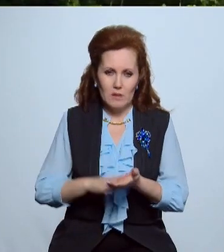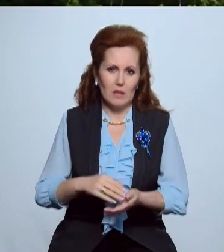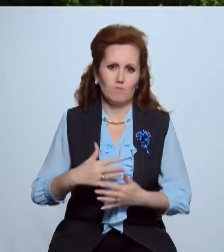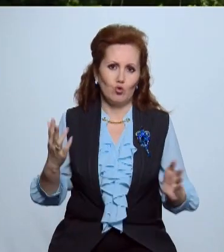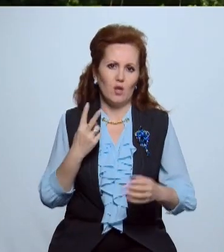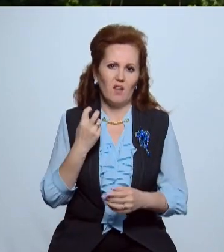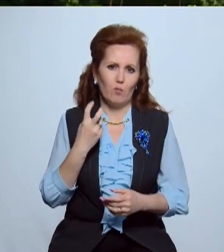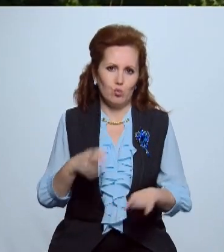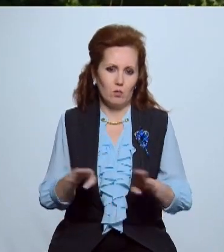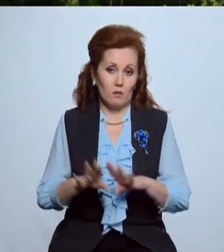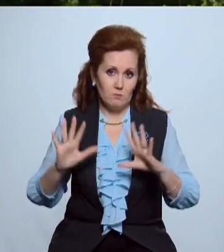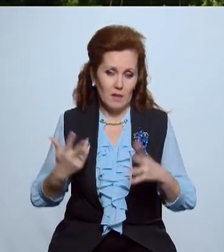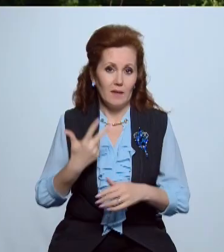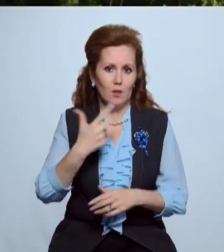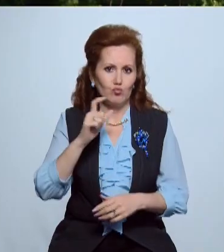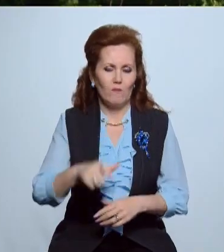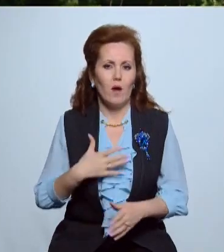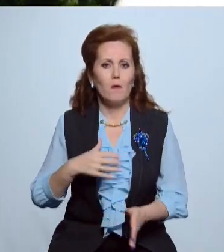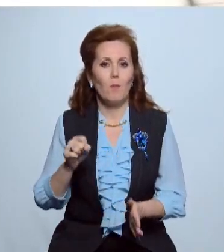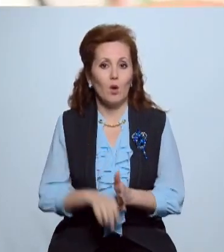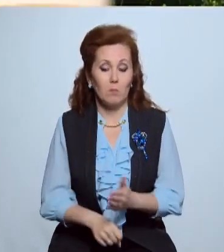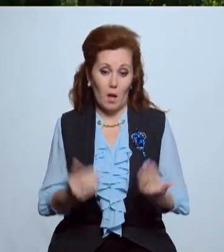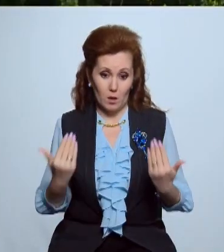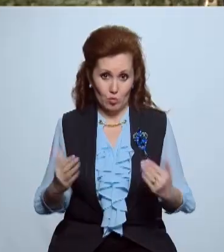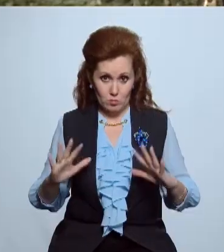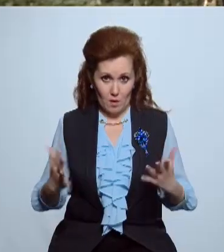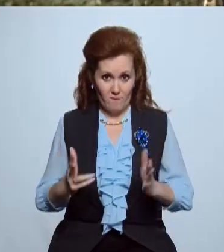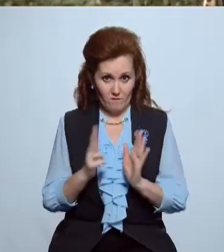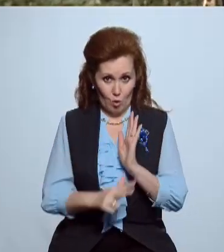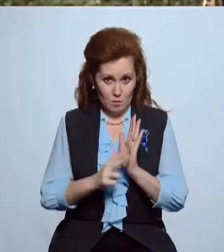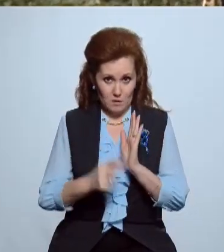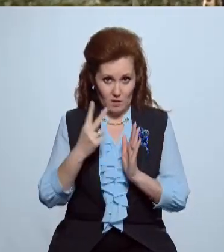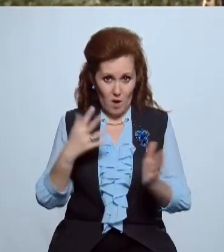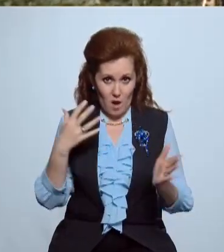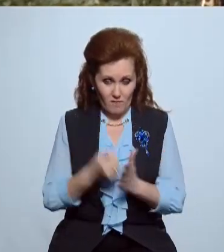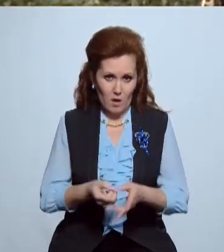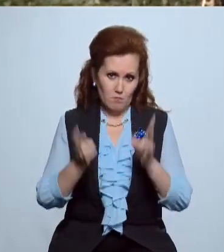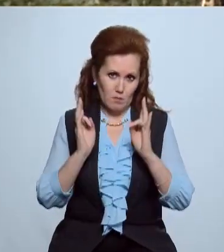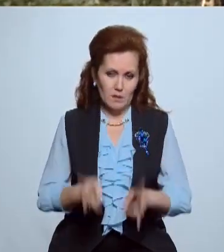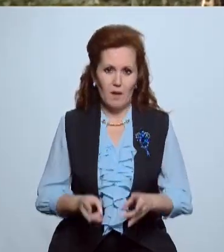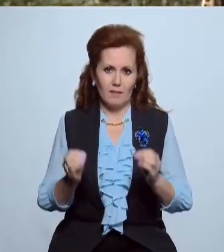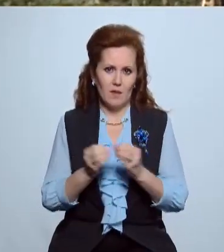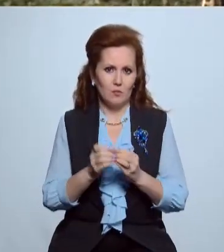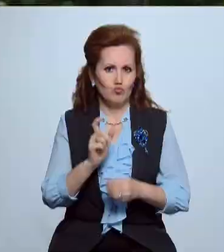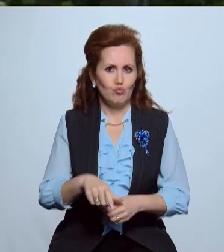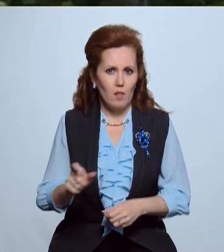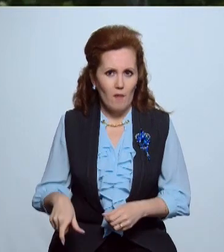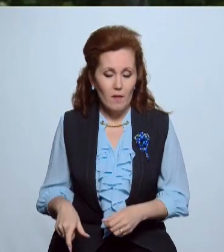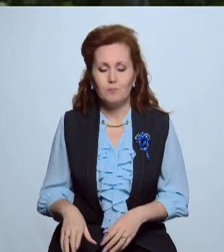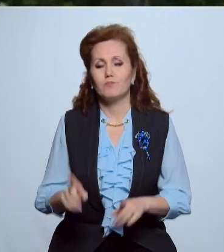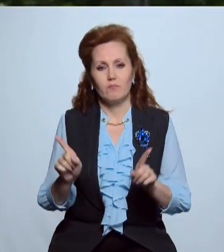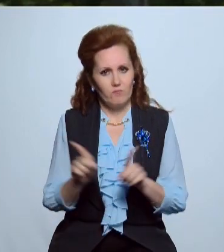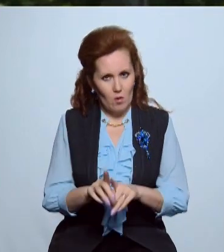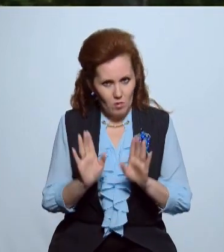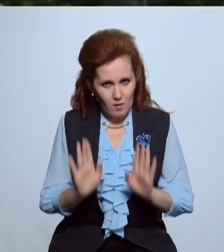таких происшествий. 3 человека погибли. Нынче уже произошло 82 аварии. Пострадало 10 человек. В любом случае,